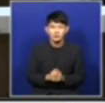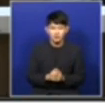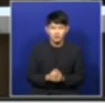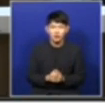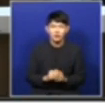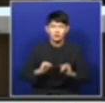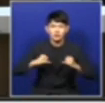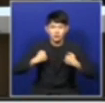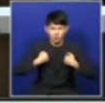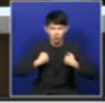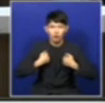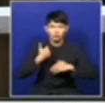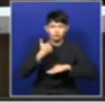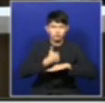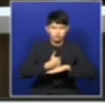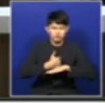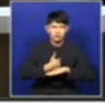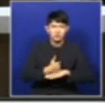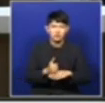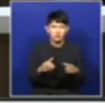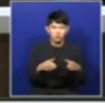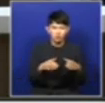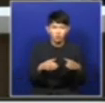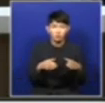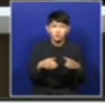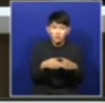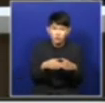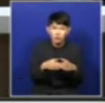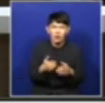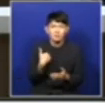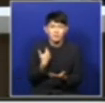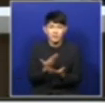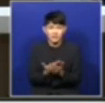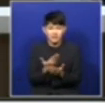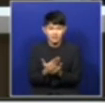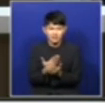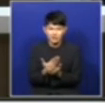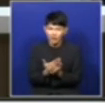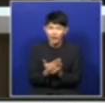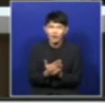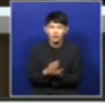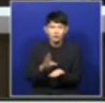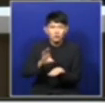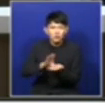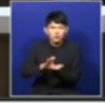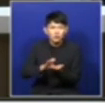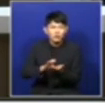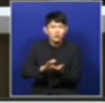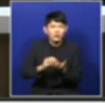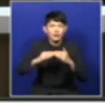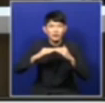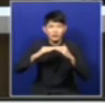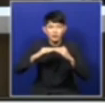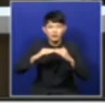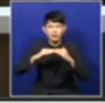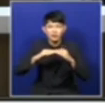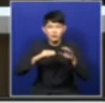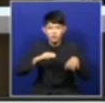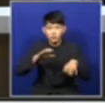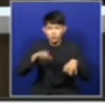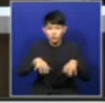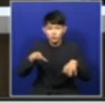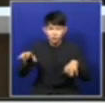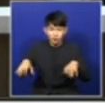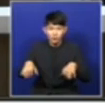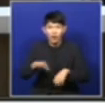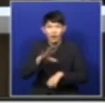าดย่อมที่มีวงเงินกับสินเชื่อกับธนาคารและสถาบันการเงินไม่เกินแห่งละ500ล้